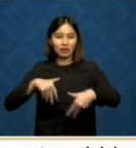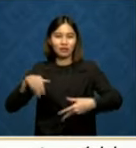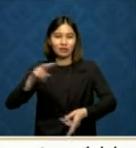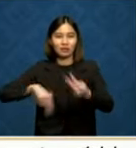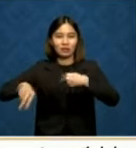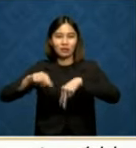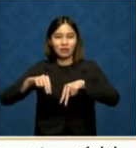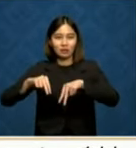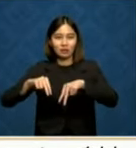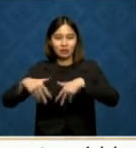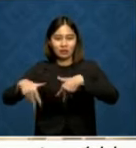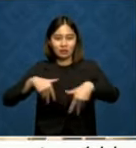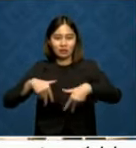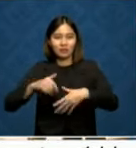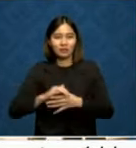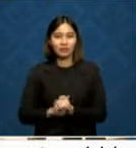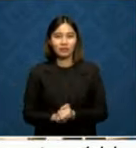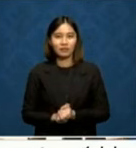คุณมากค่ะ